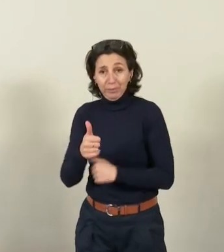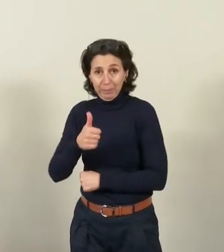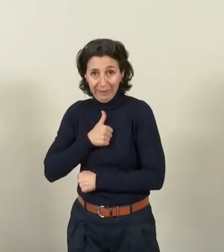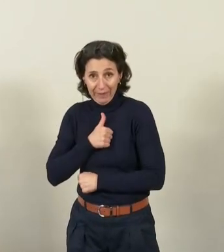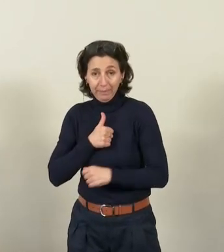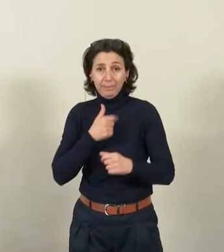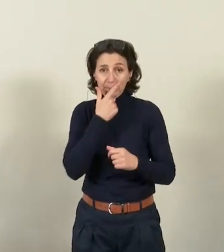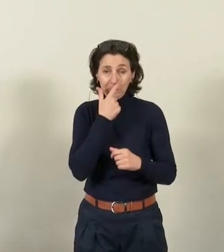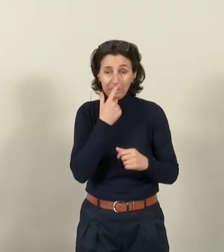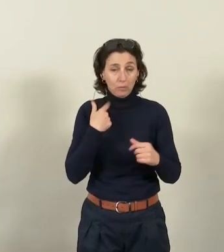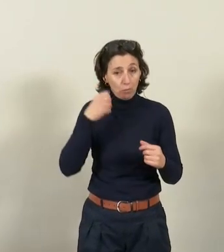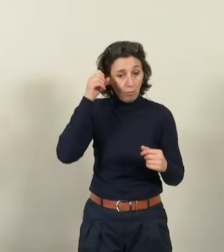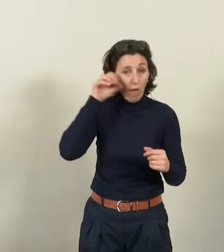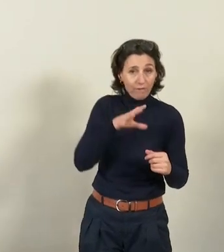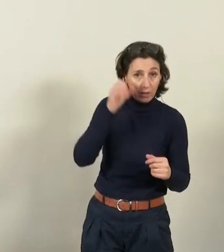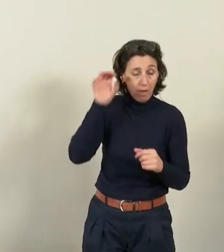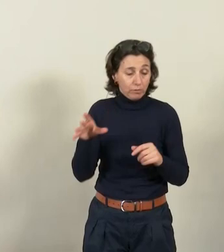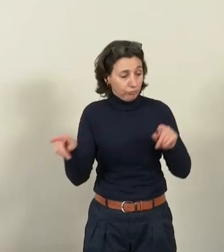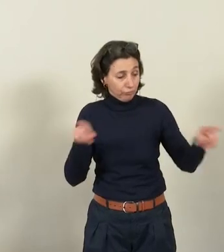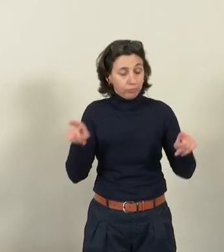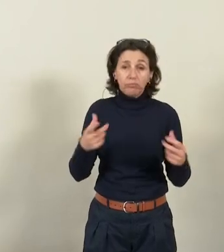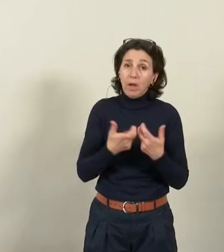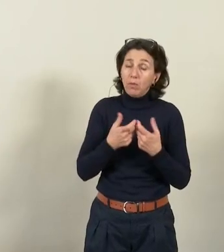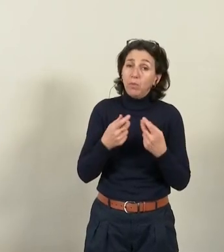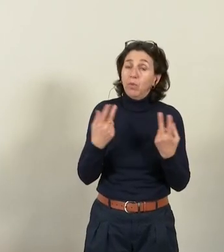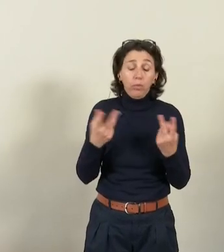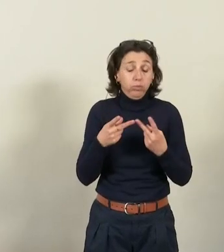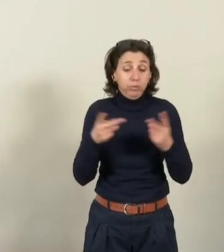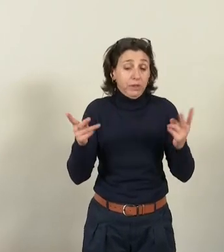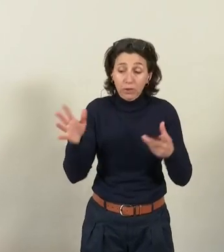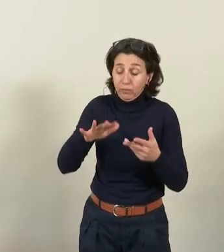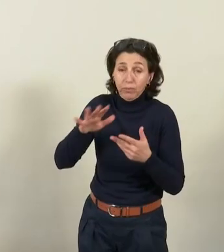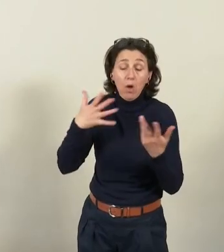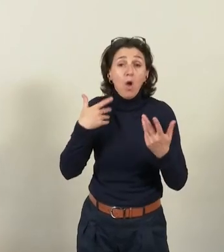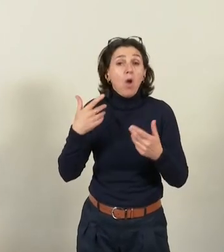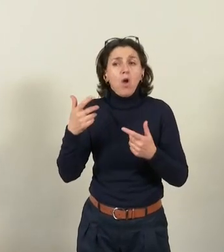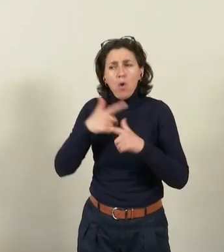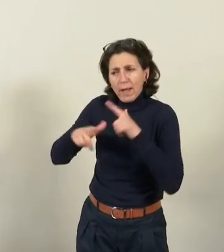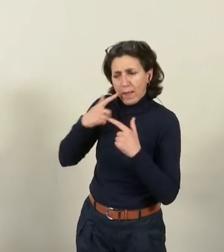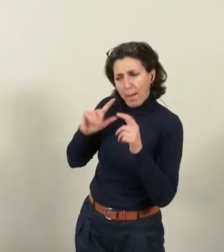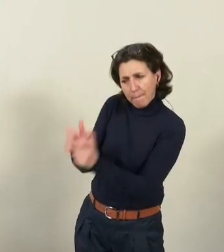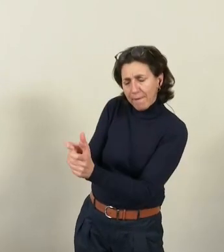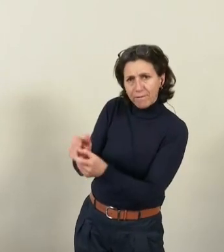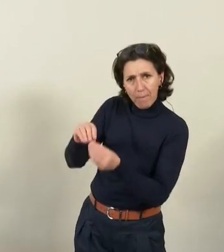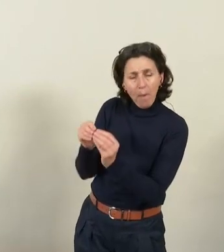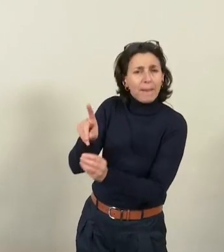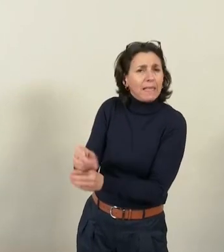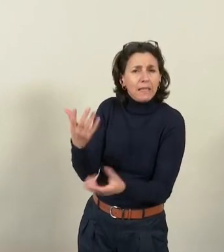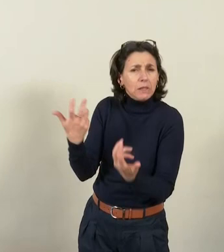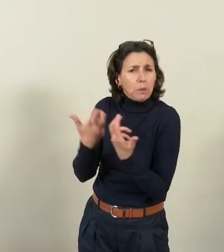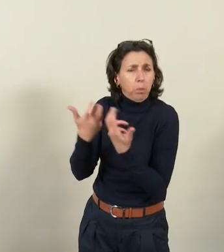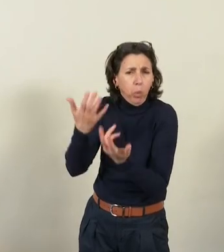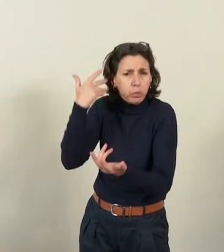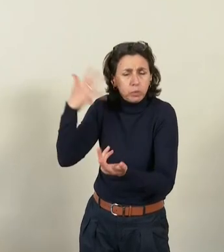le locataire demande une propos voilà constate un problématique dans son logement et qu'il souhaite faire